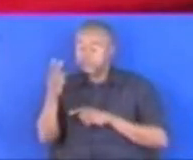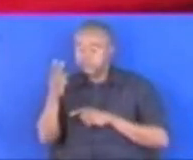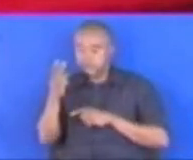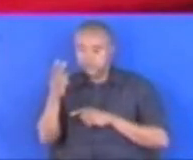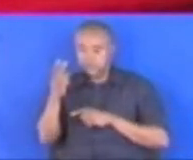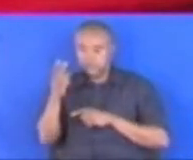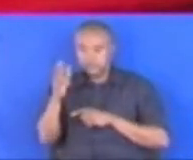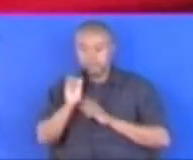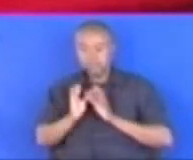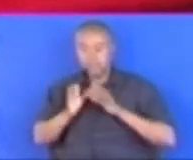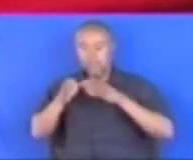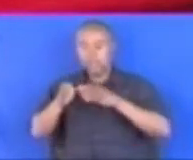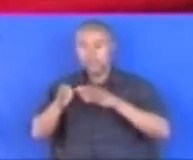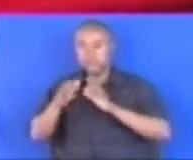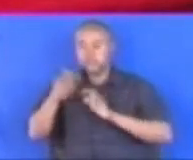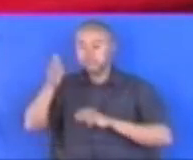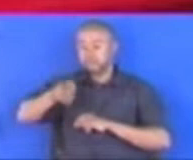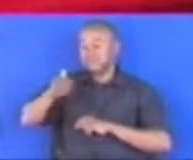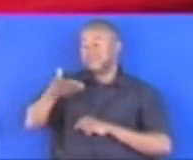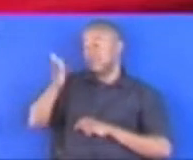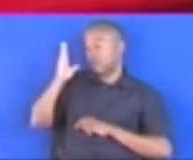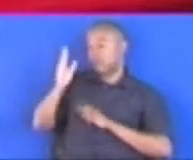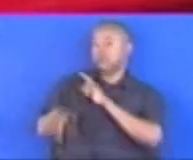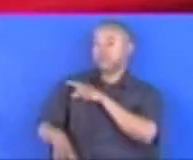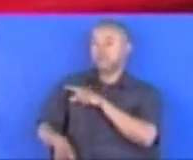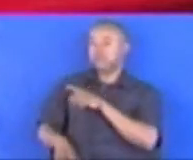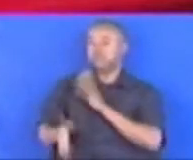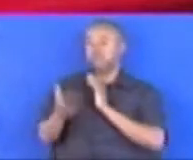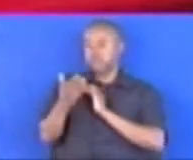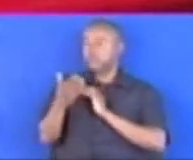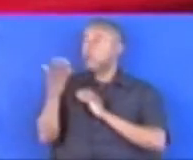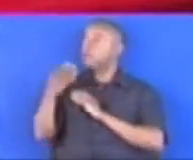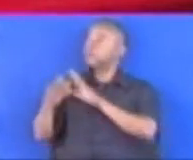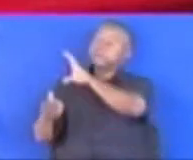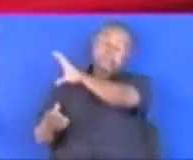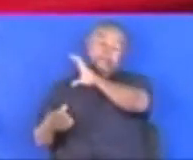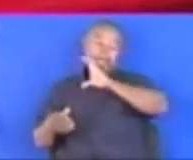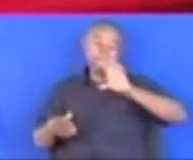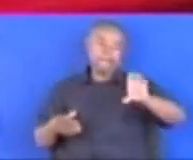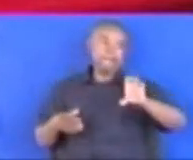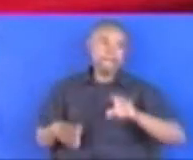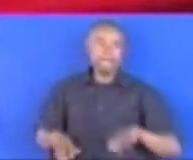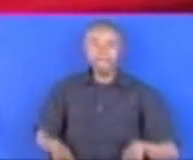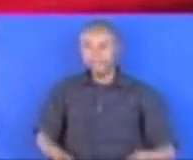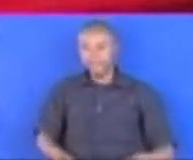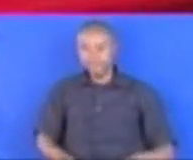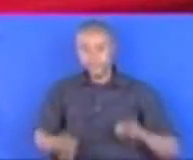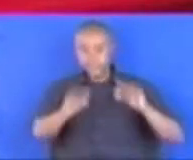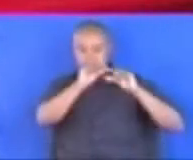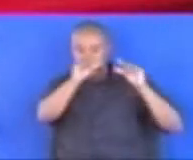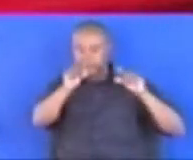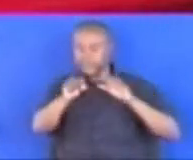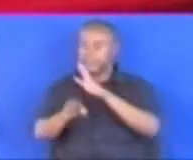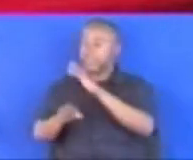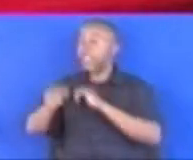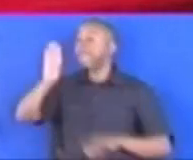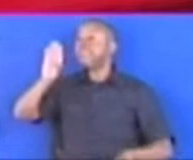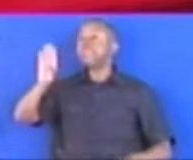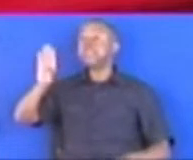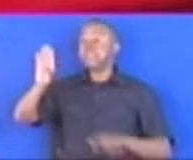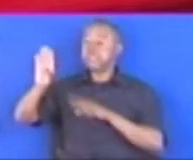122.2%. Kamati inaipongeza sana serikali kwa ongezeko hili. Kipengele kingine cha B,